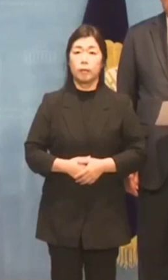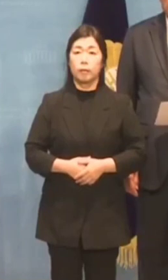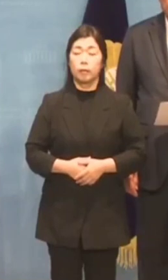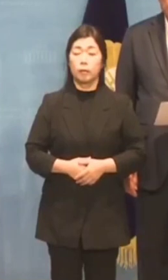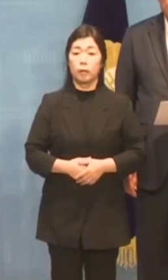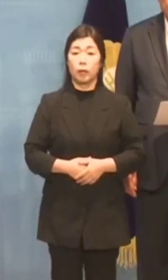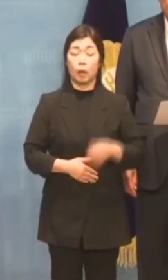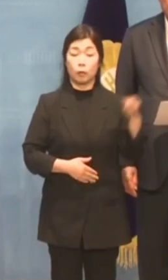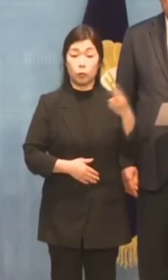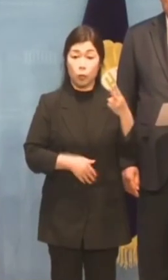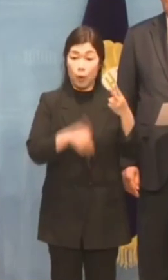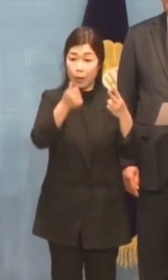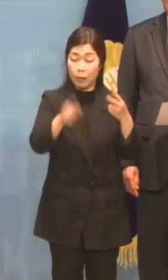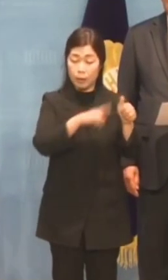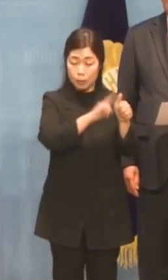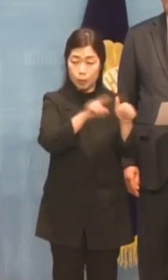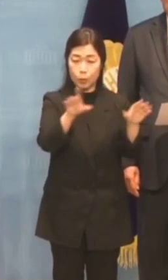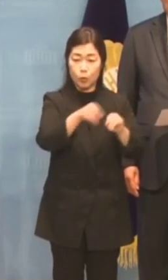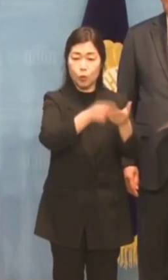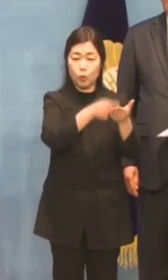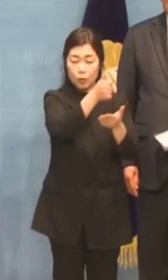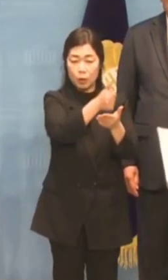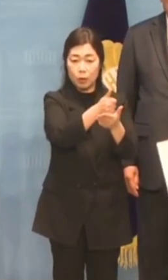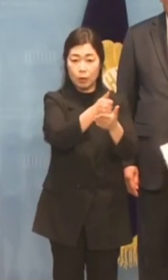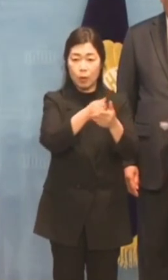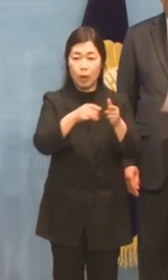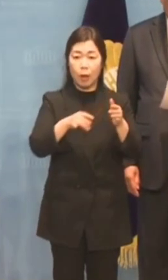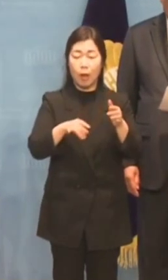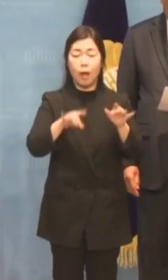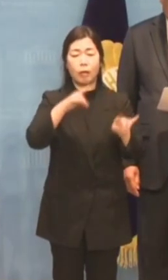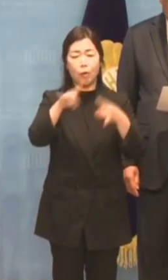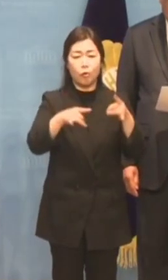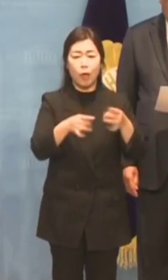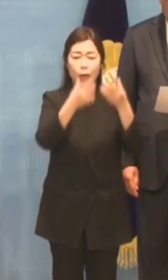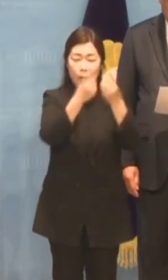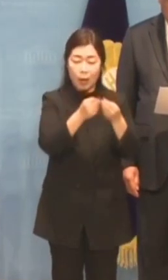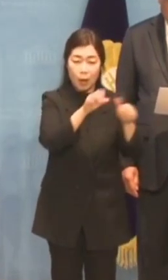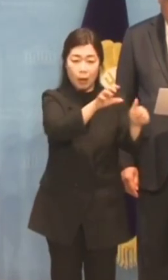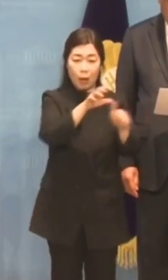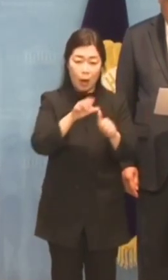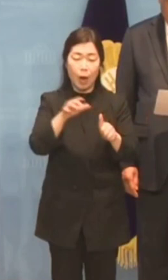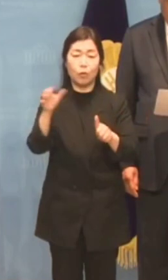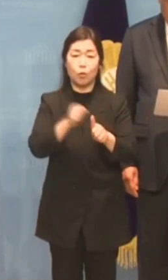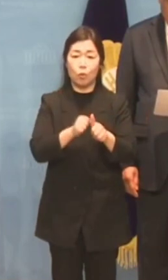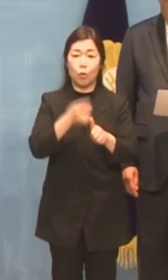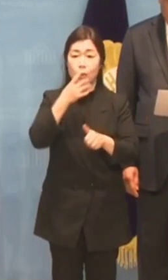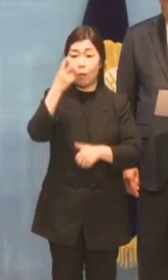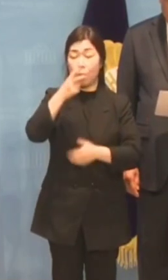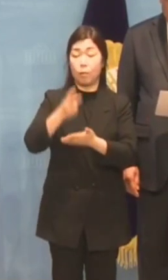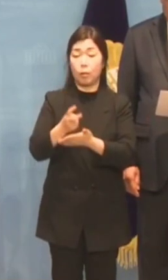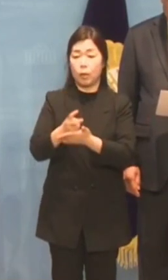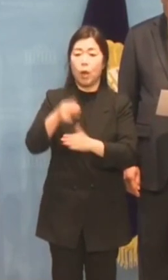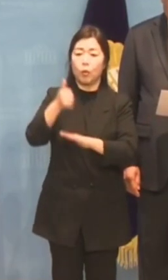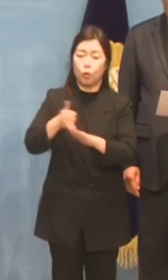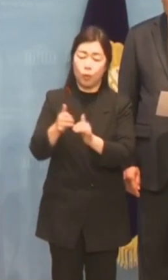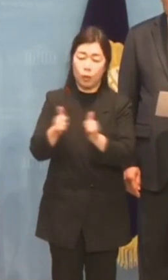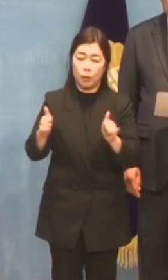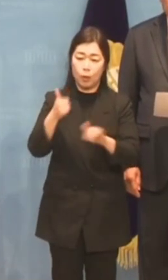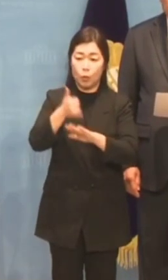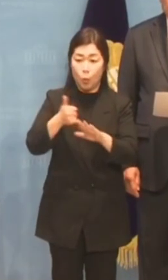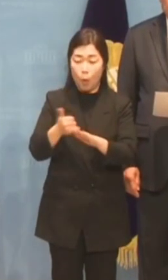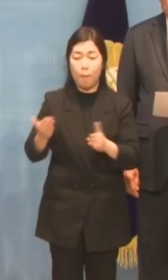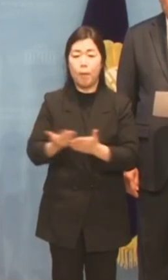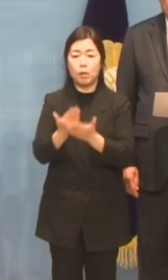또 한덕수 총리는 태국의 사례를 운운하며 양곡관리법이 농민과 농업